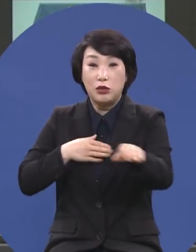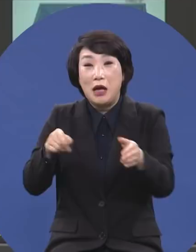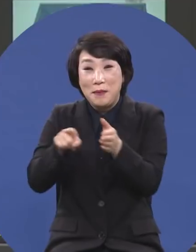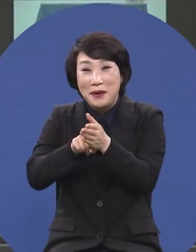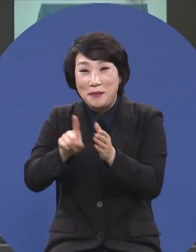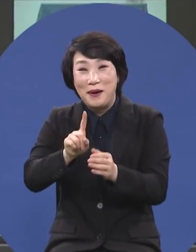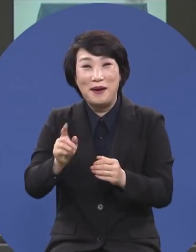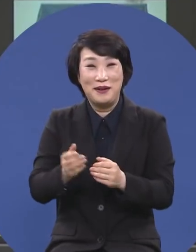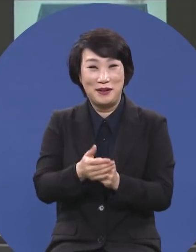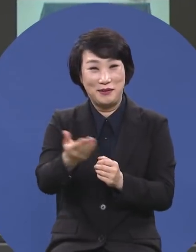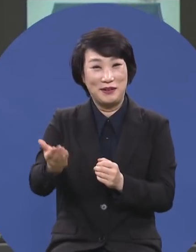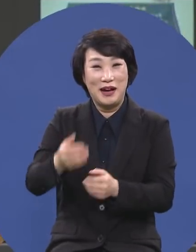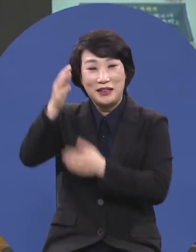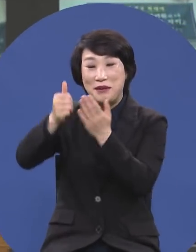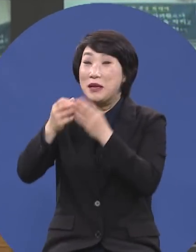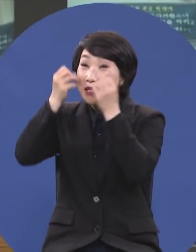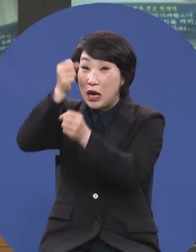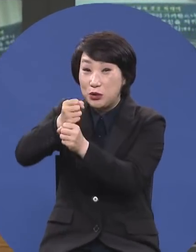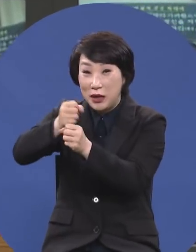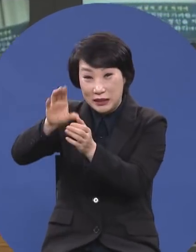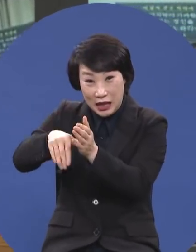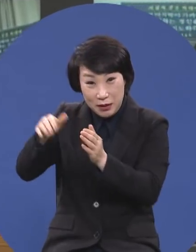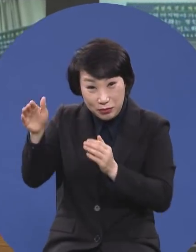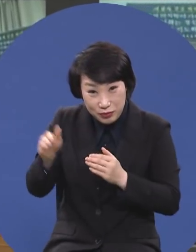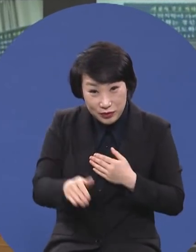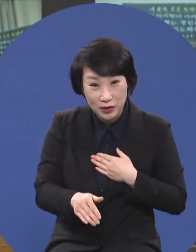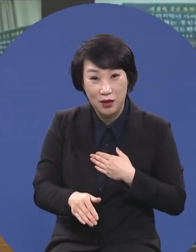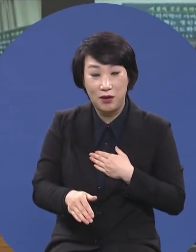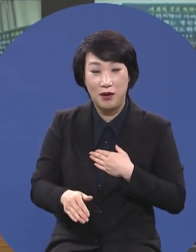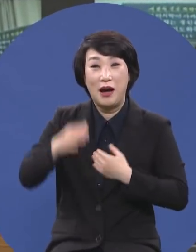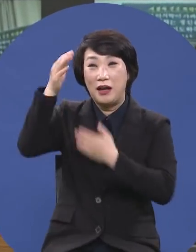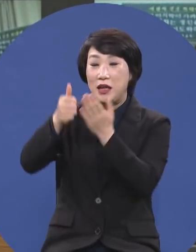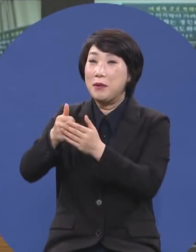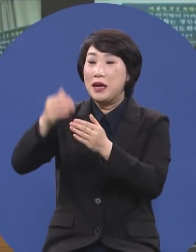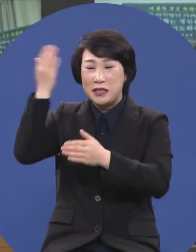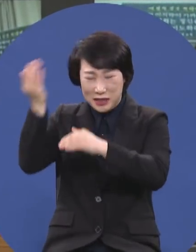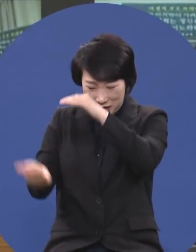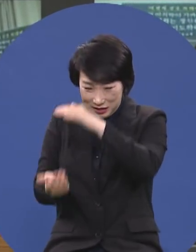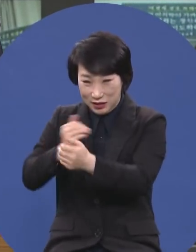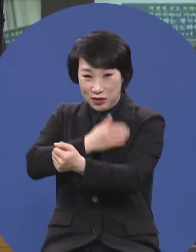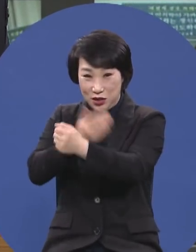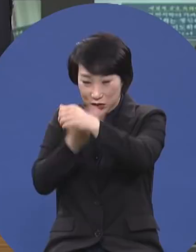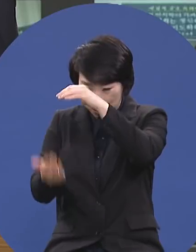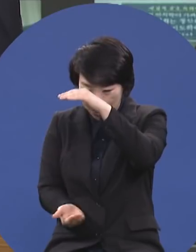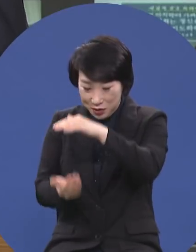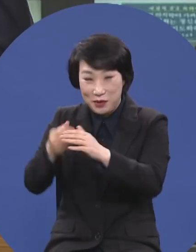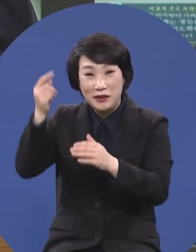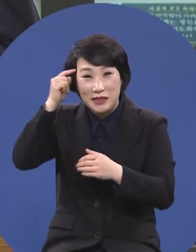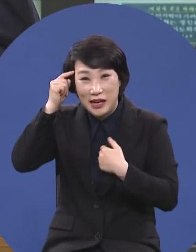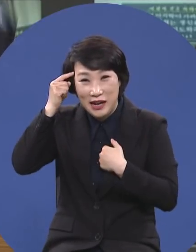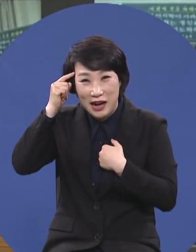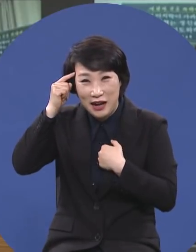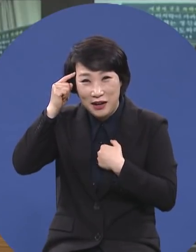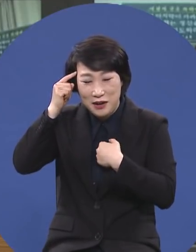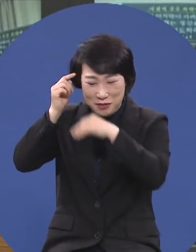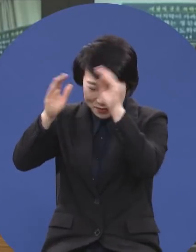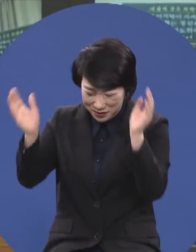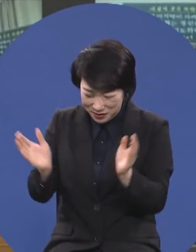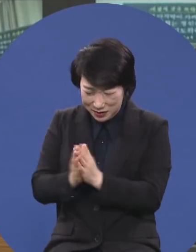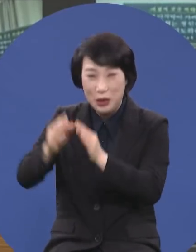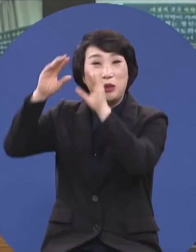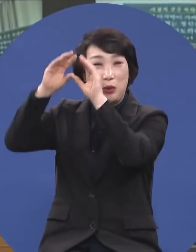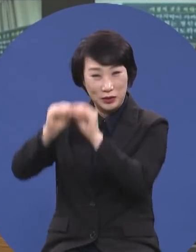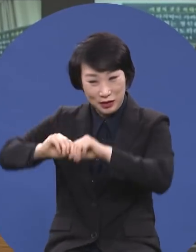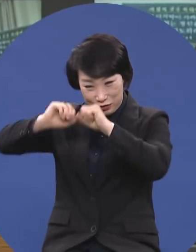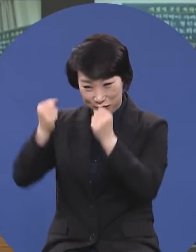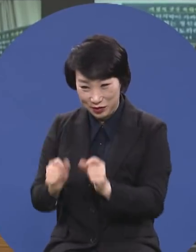신앙은 하나님께서 창조하실 때부터 하나님의 전지하시고 전능한 생각에 전적으로